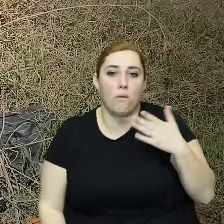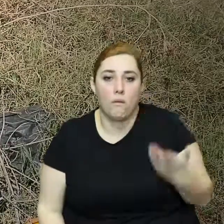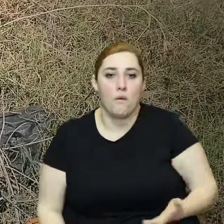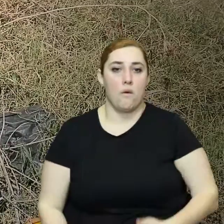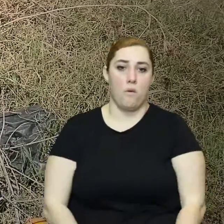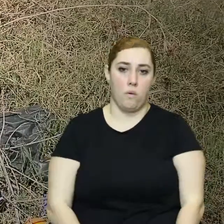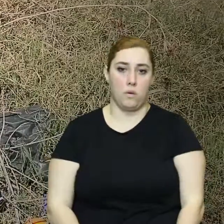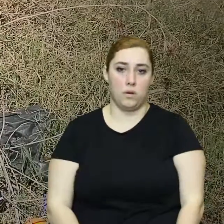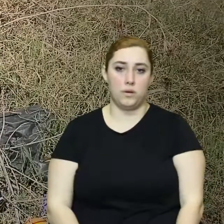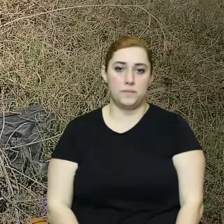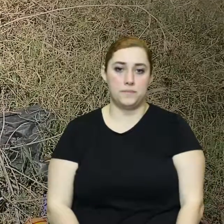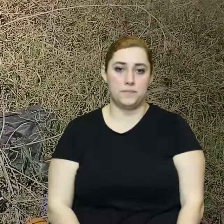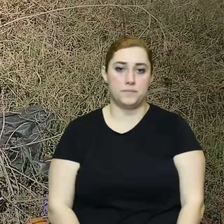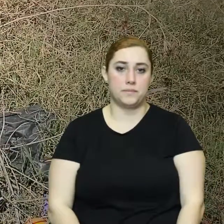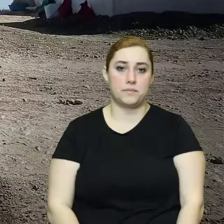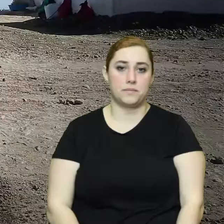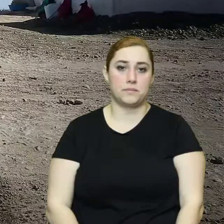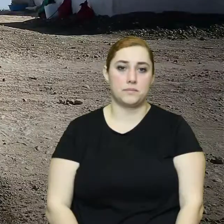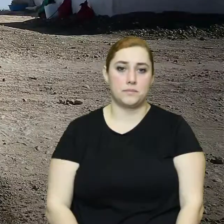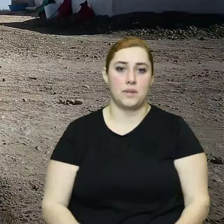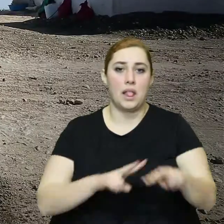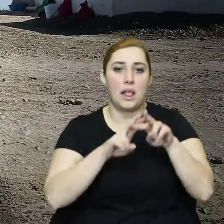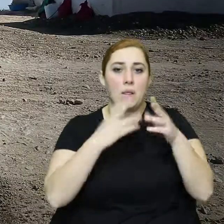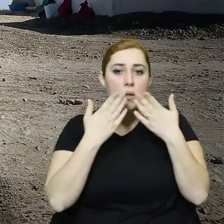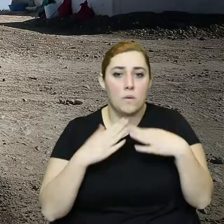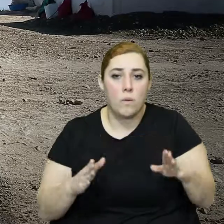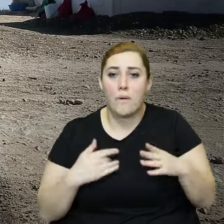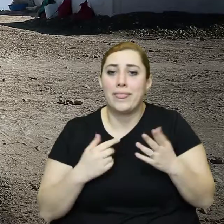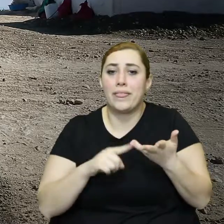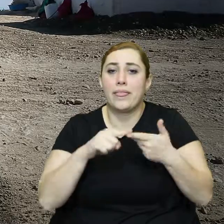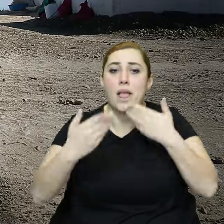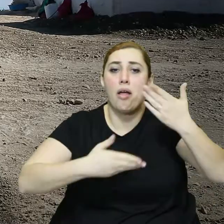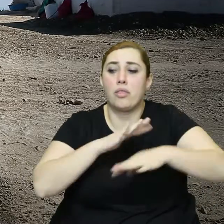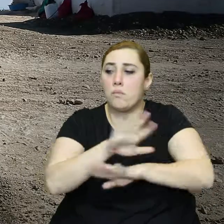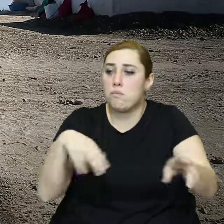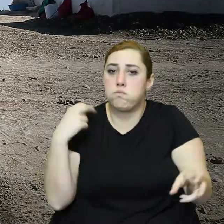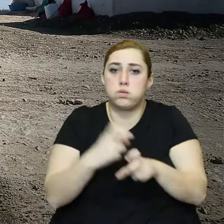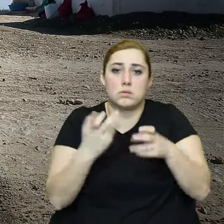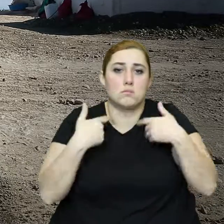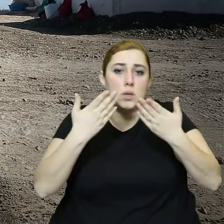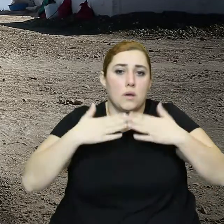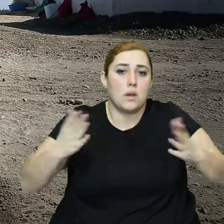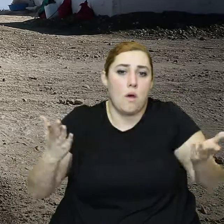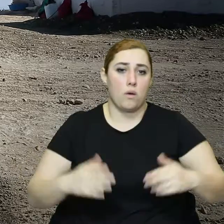yok, yemeğimiz yok, elektriğimiz yok. Hangisini anlatacağım? Hiçbir şeyimiz yok.